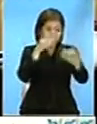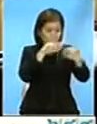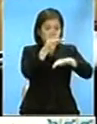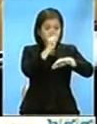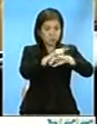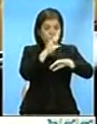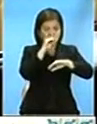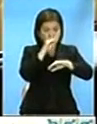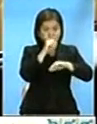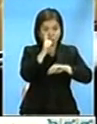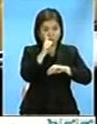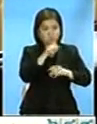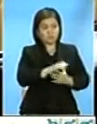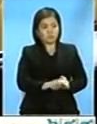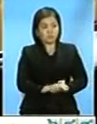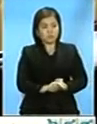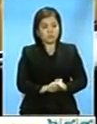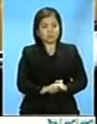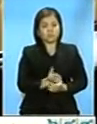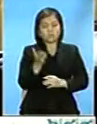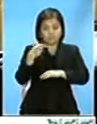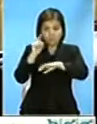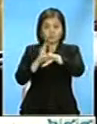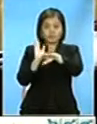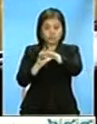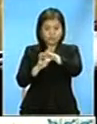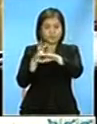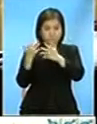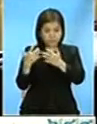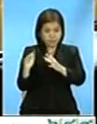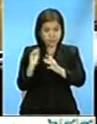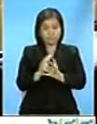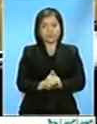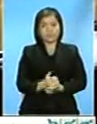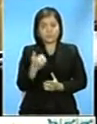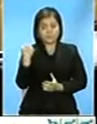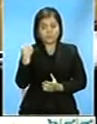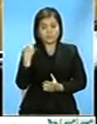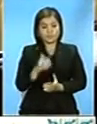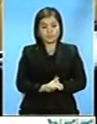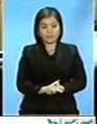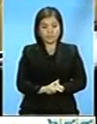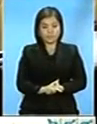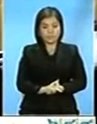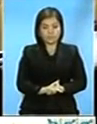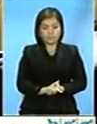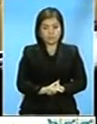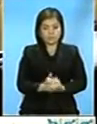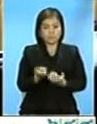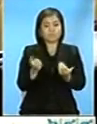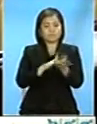ก็ได้ขอความร่วมมือแล้วนะครับ ขอบคุณขอบคุณครับท่านประเสริฐครับต้องขอโทษนะฮะบังเอิญผมแพ้ความสว